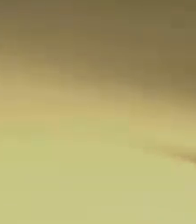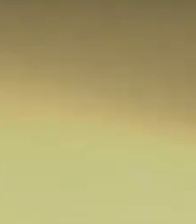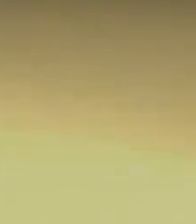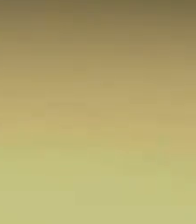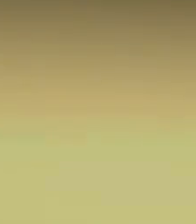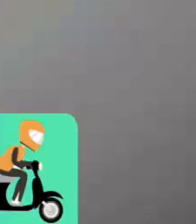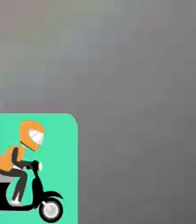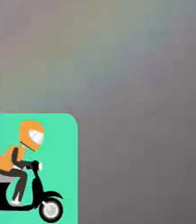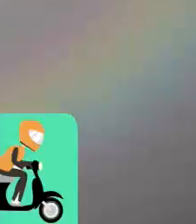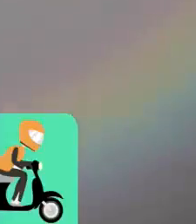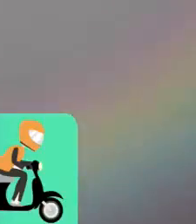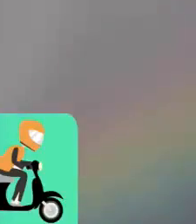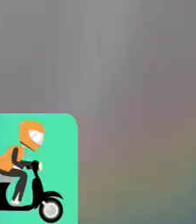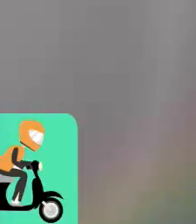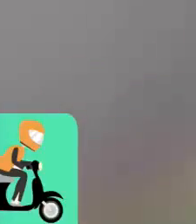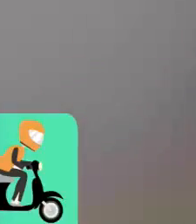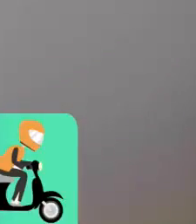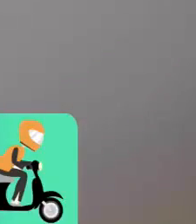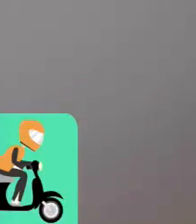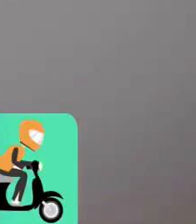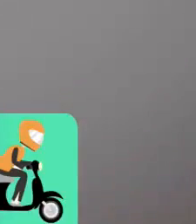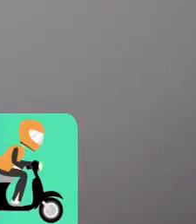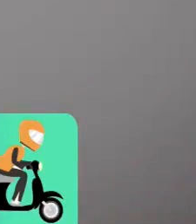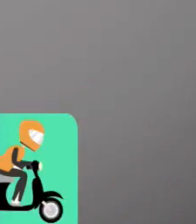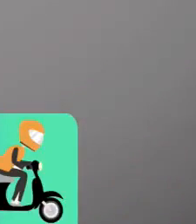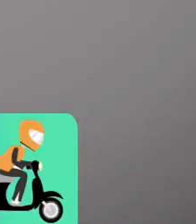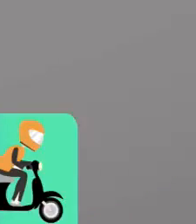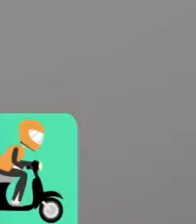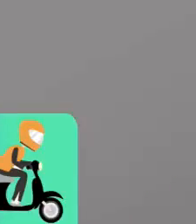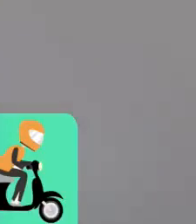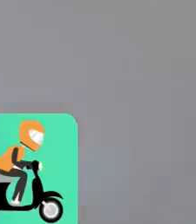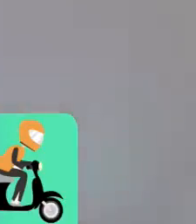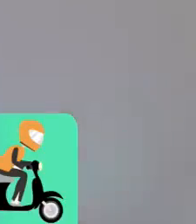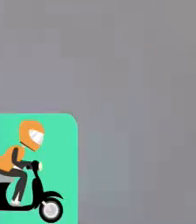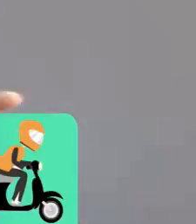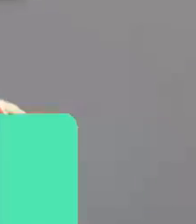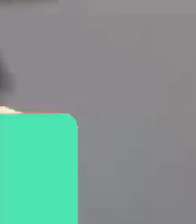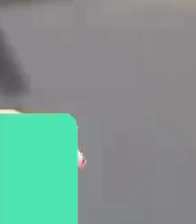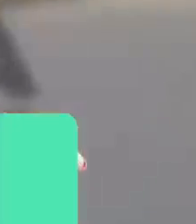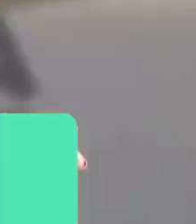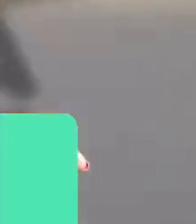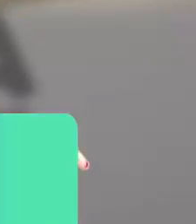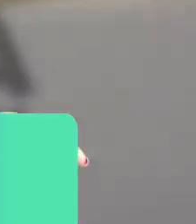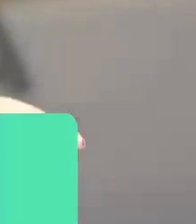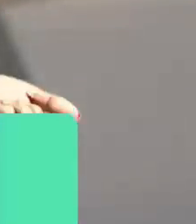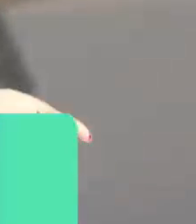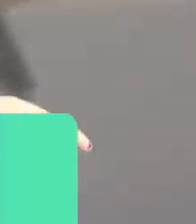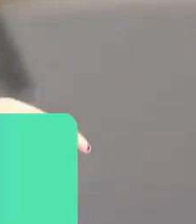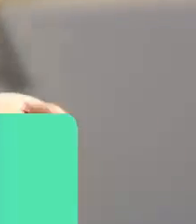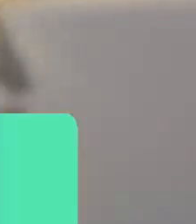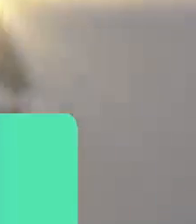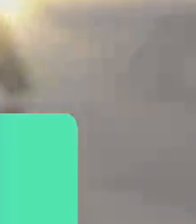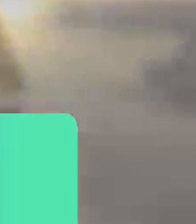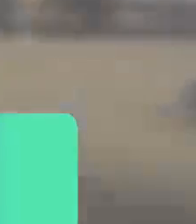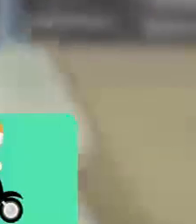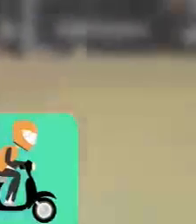www.ahupa.net cyangwa se ukaba watwandikira kuri WhatsApp kuri nimero iri hasi. Ubundi ukihahira kandi byoroshye cyane,